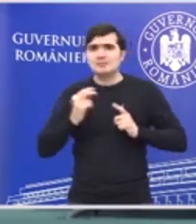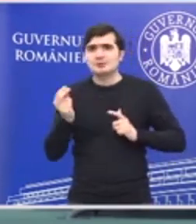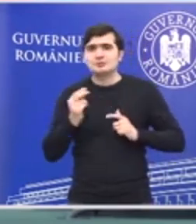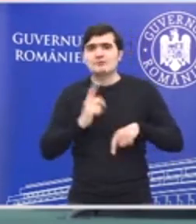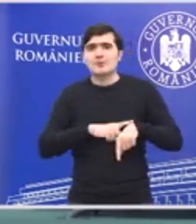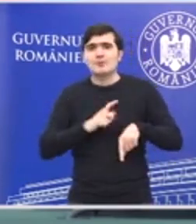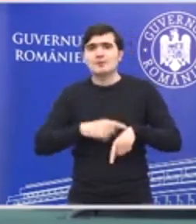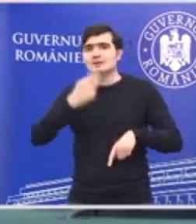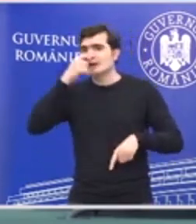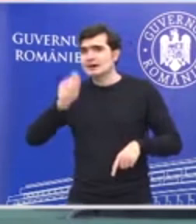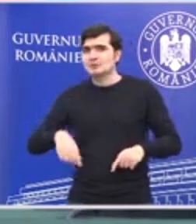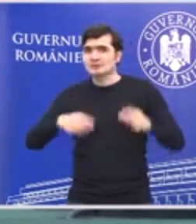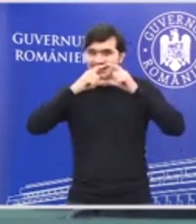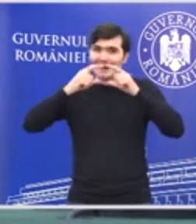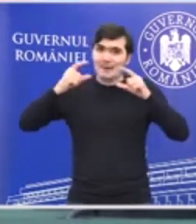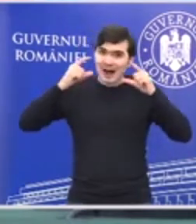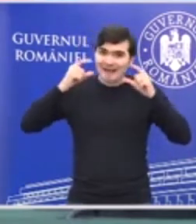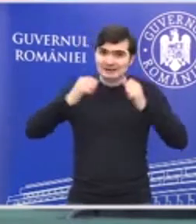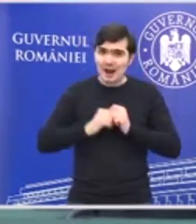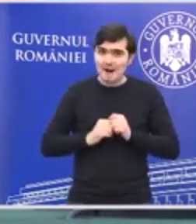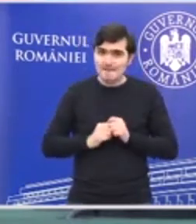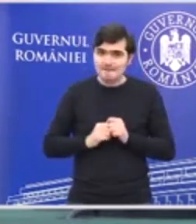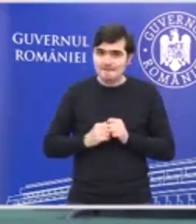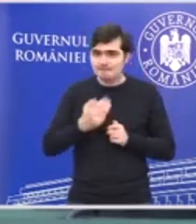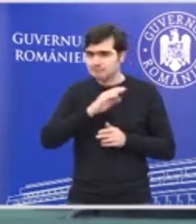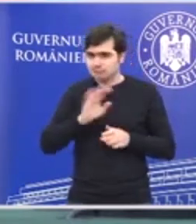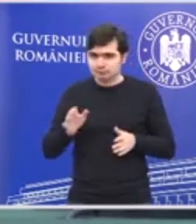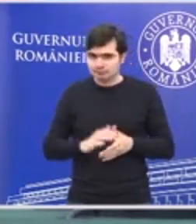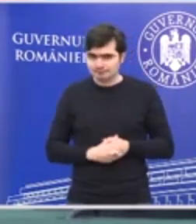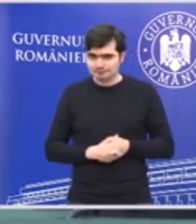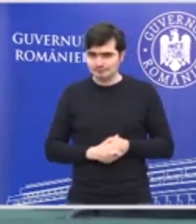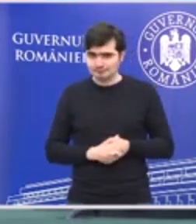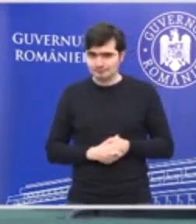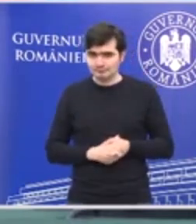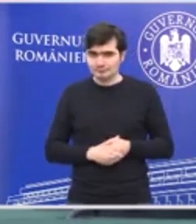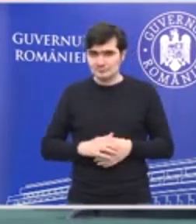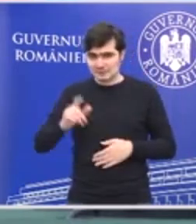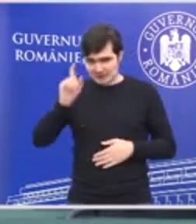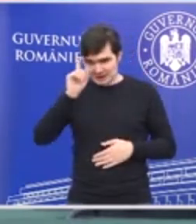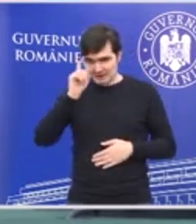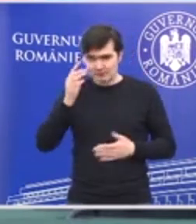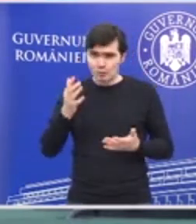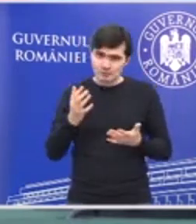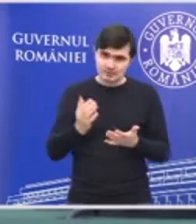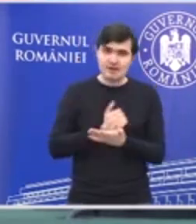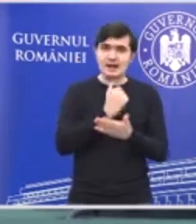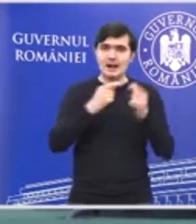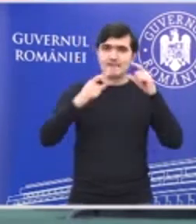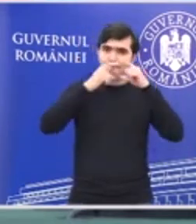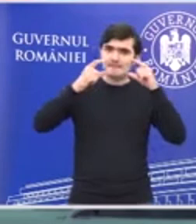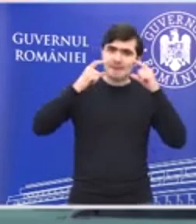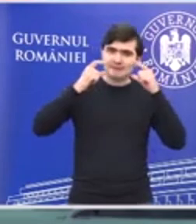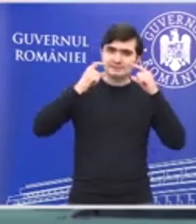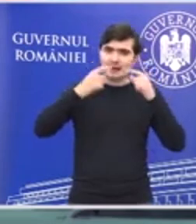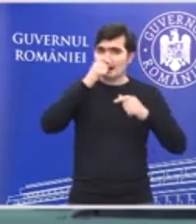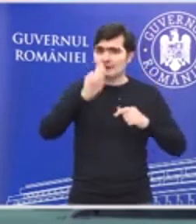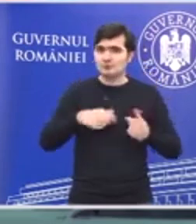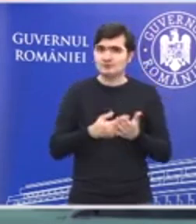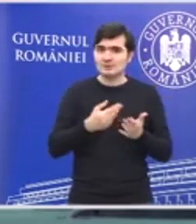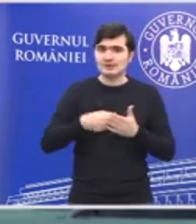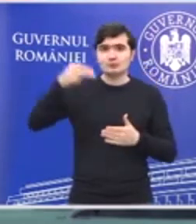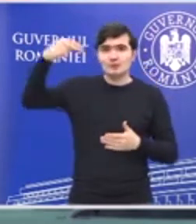la masca de protecție. Întâi s-ar putea lua această măsură pentru spațiile exterioare,